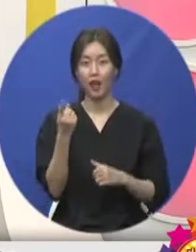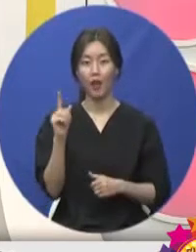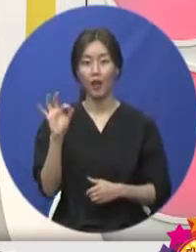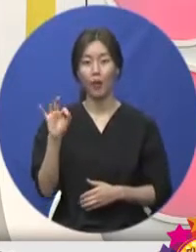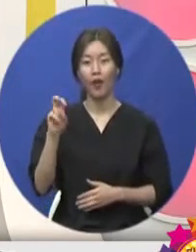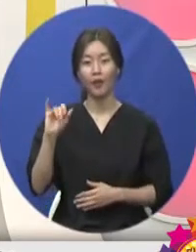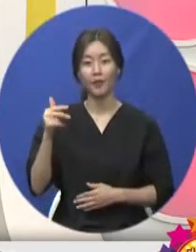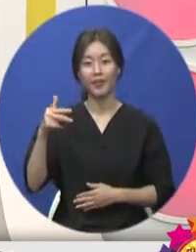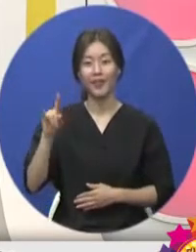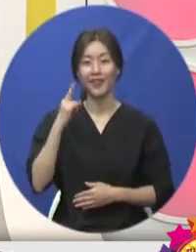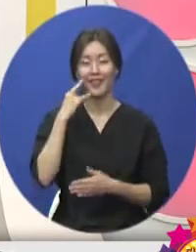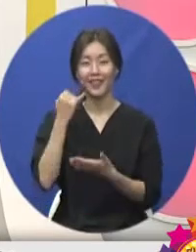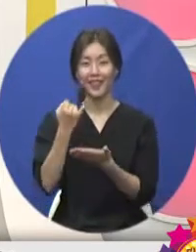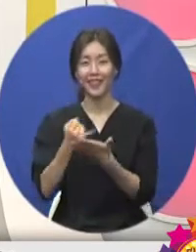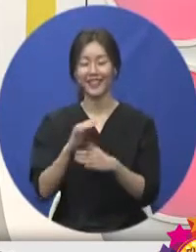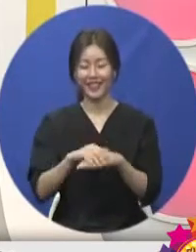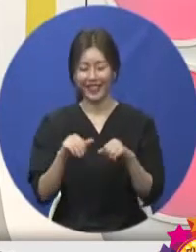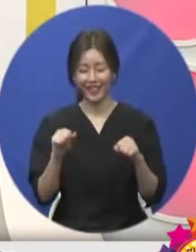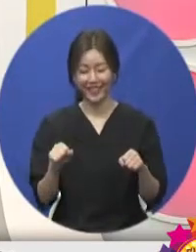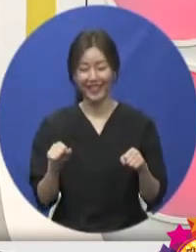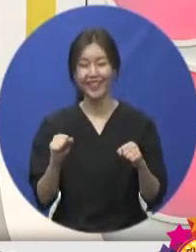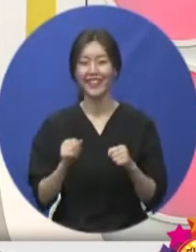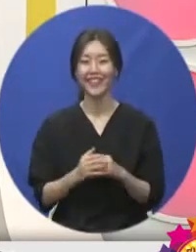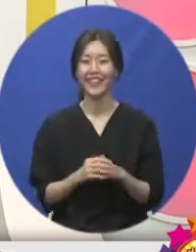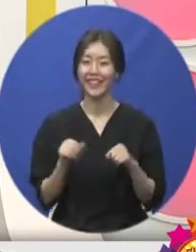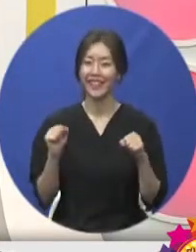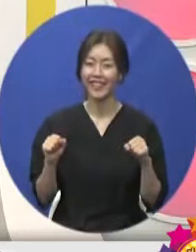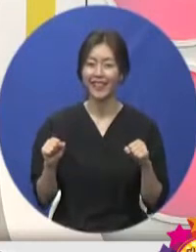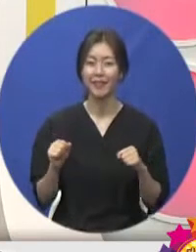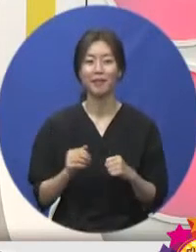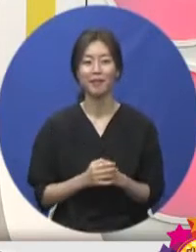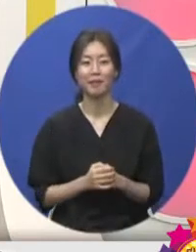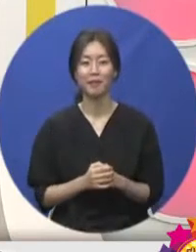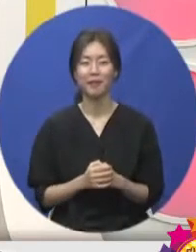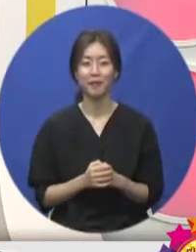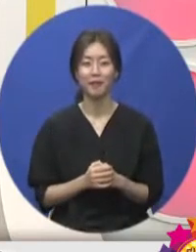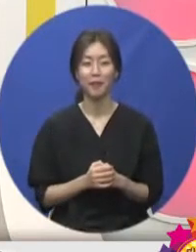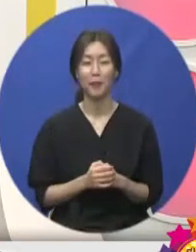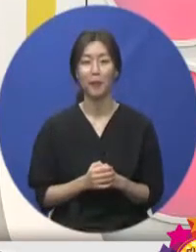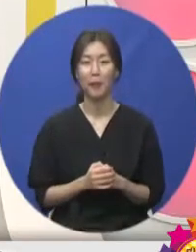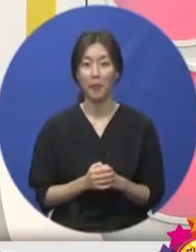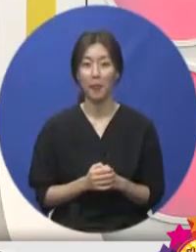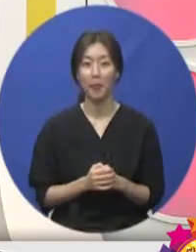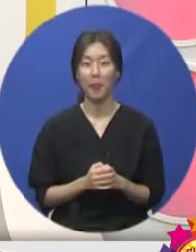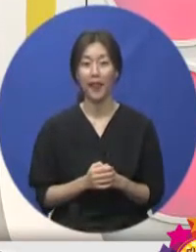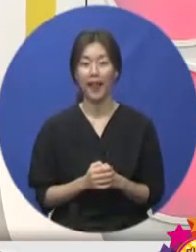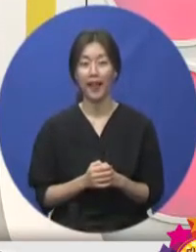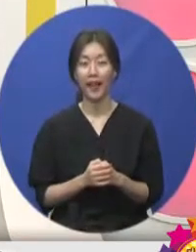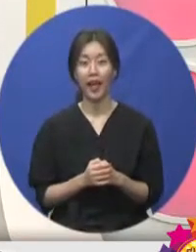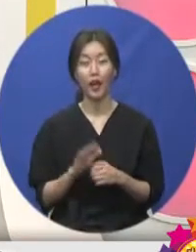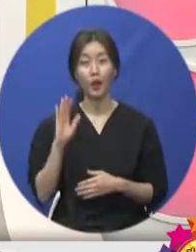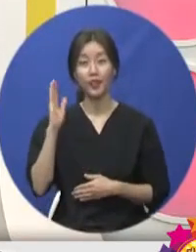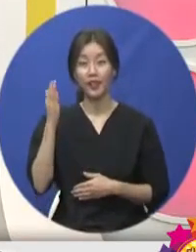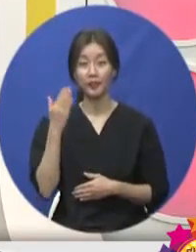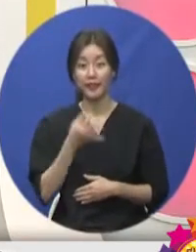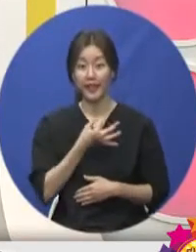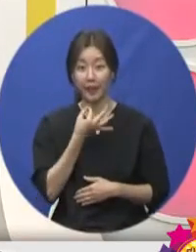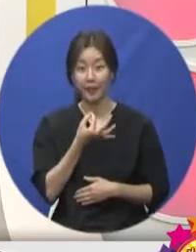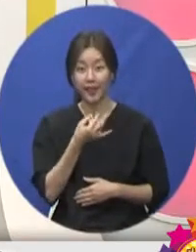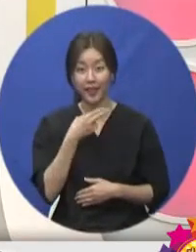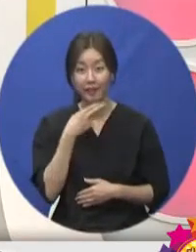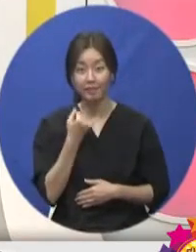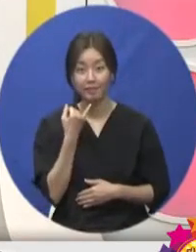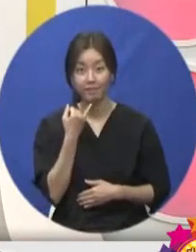황민자 어머님이시다. 어머님 안녕하세요. 네 안녕하세요. 예. 네. 어떻게 환절기인데 감기는?